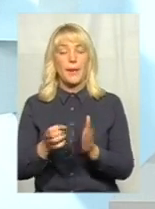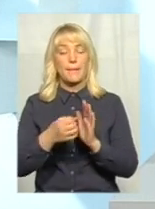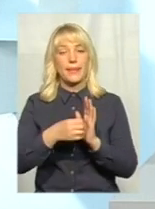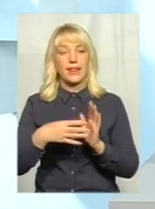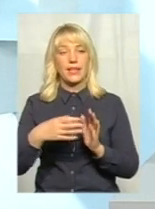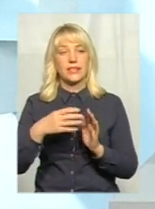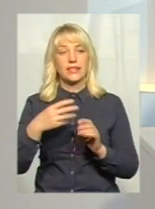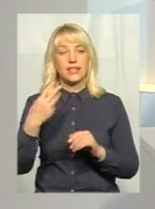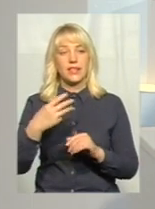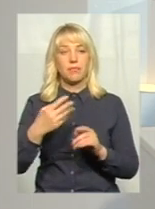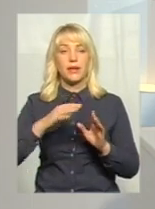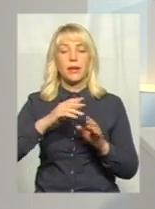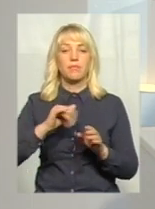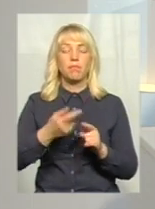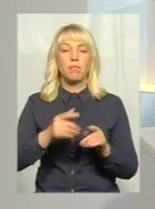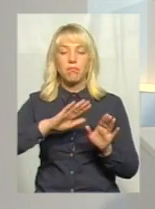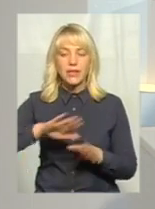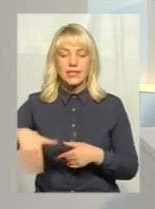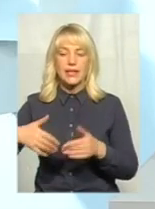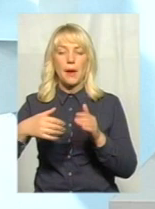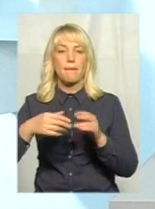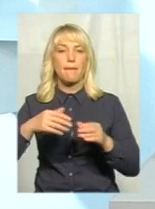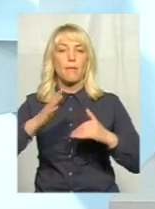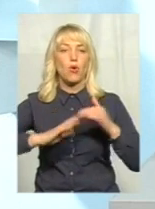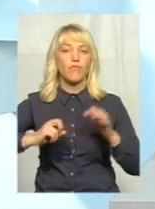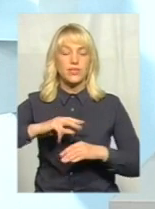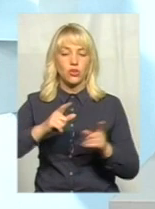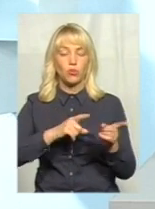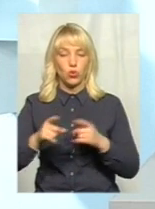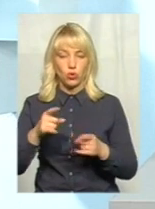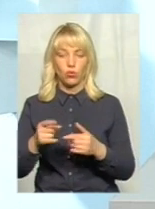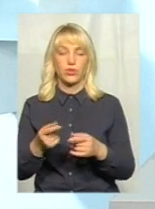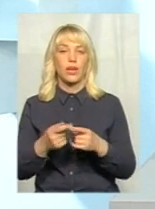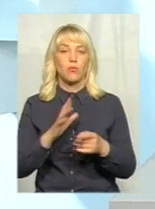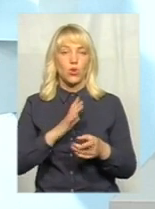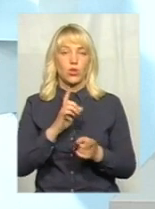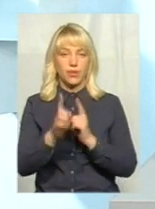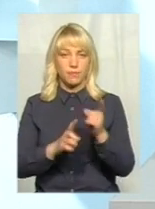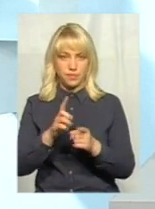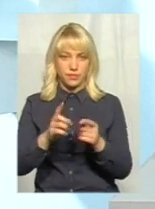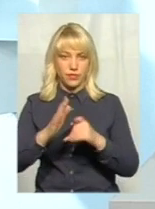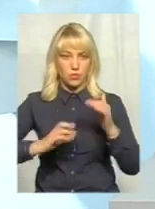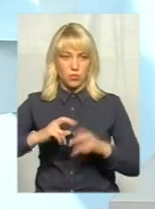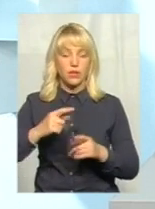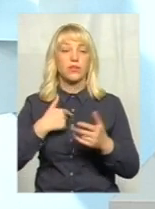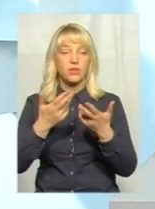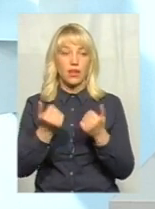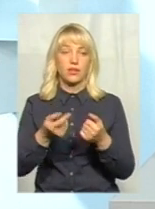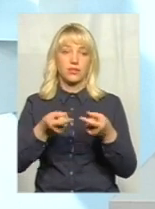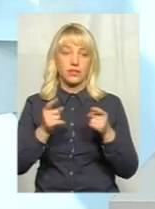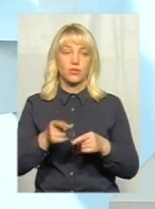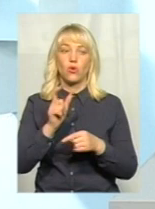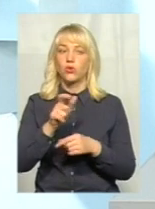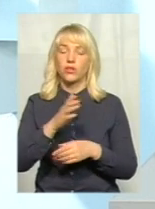працевлаштовані після професійної підготовки. Тому що дійсно на сьогоднішній день, ну, я можу сконстатувати, ну, не хочуть